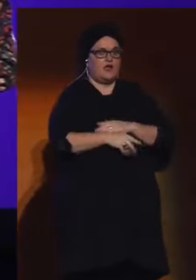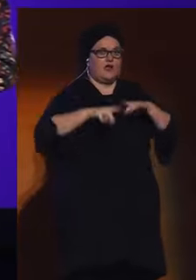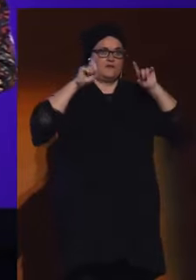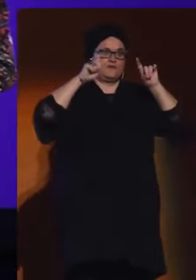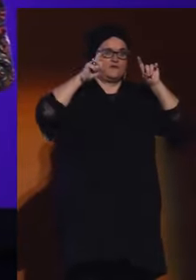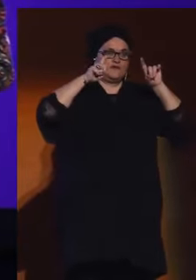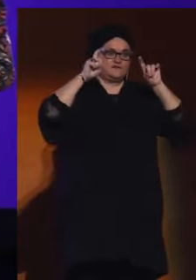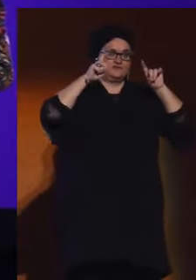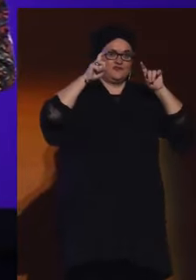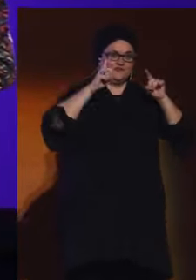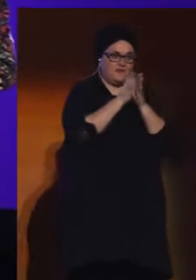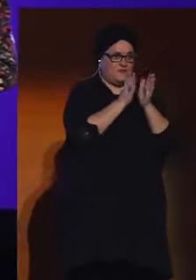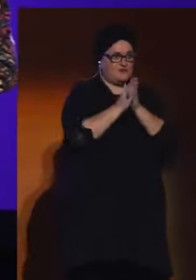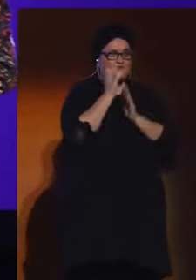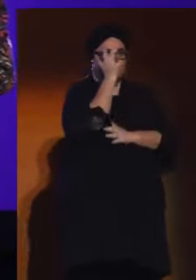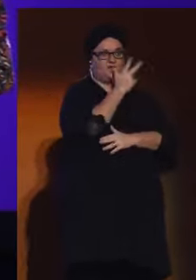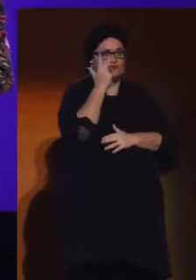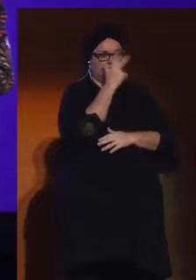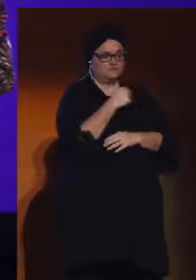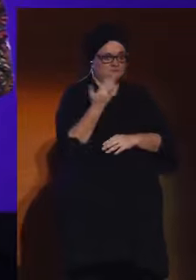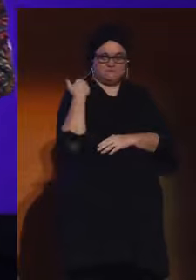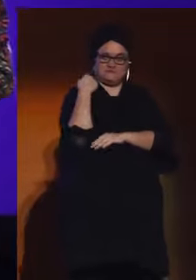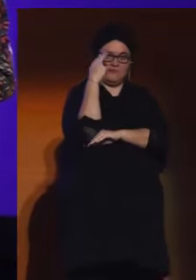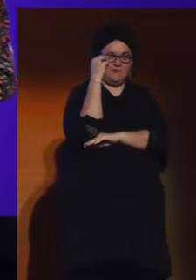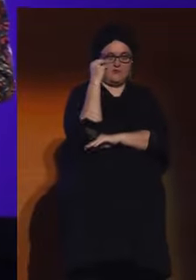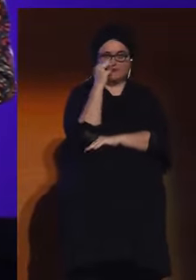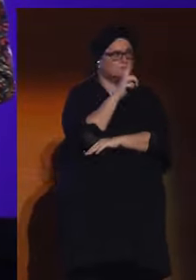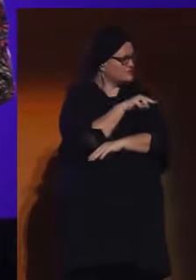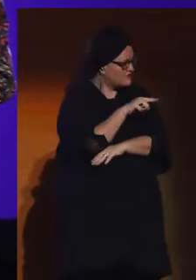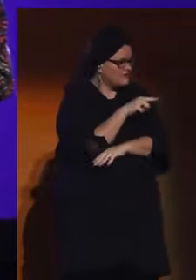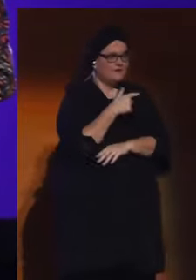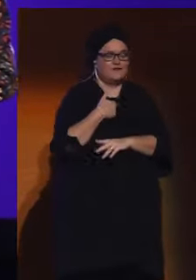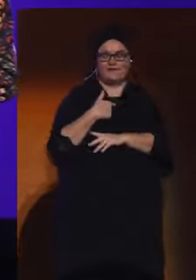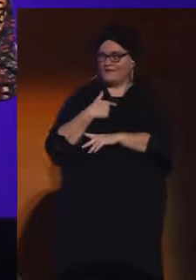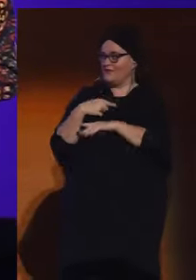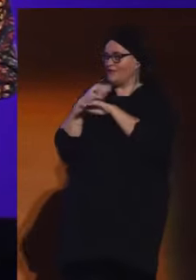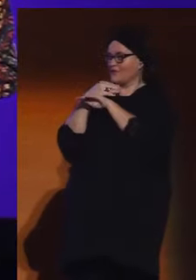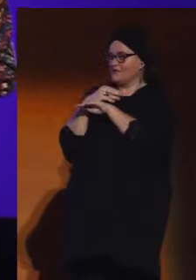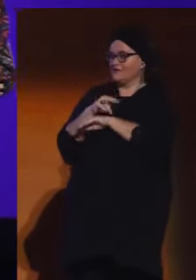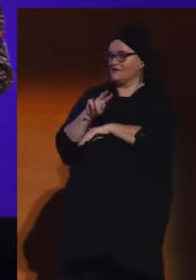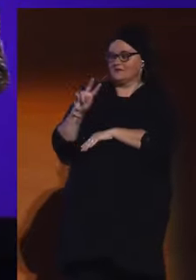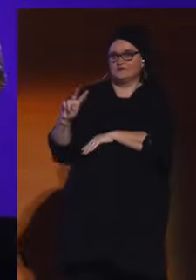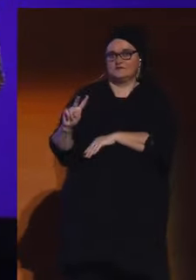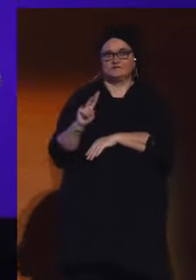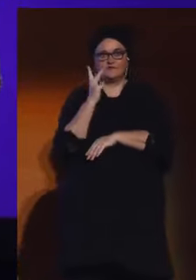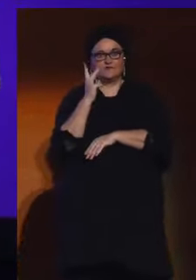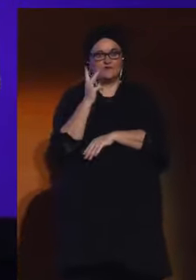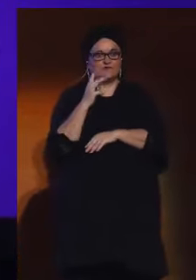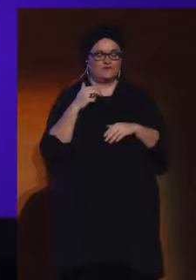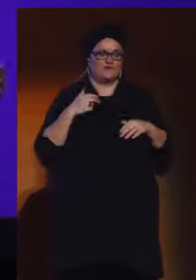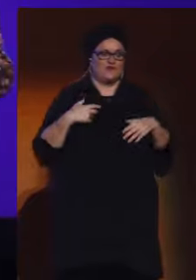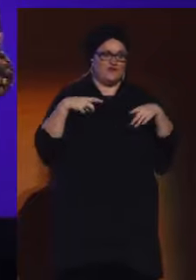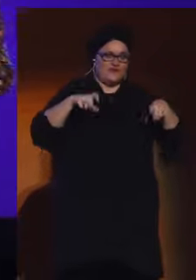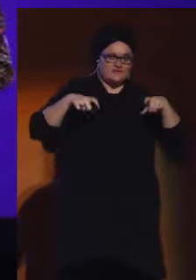klase ematera gure betiko ikastolan. Ostiralean hain zuzen ere baiala ez, zaindu genuen elkarrekin bigarren hezkuntzako